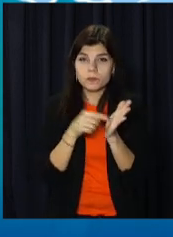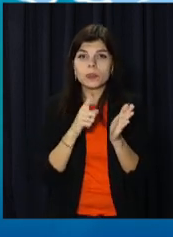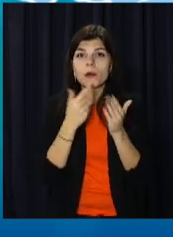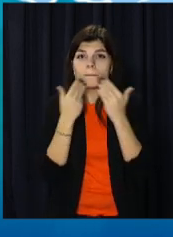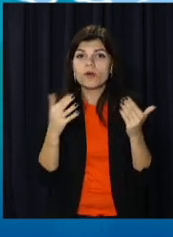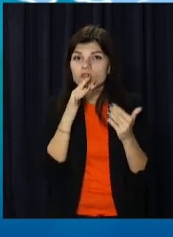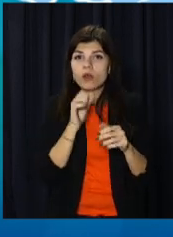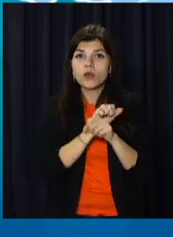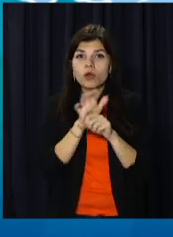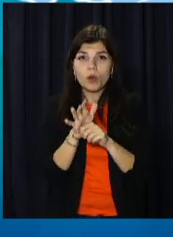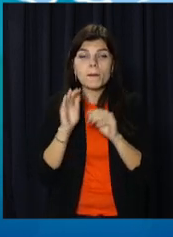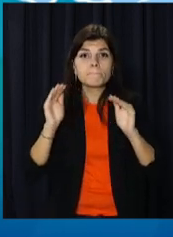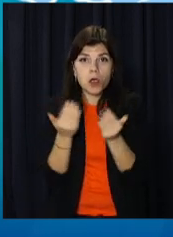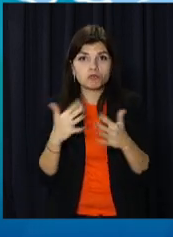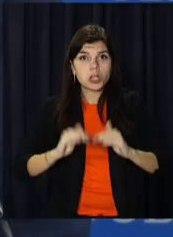менше хворіють на ковід діти.